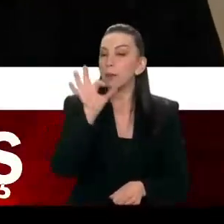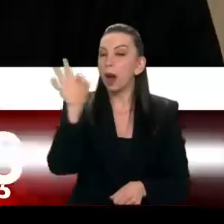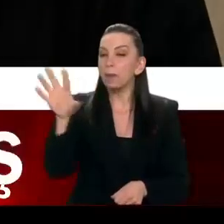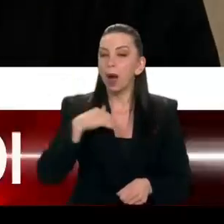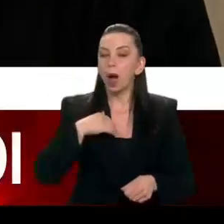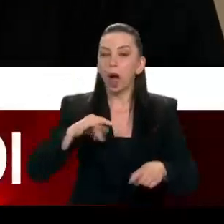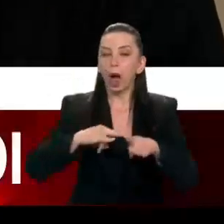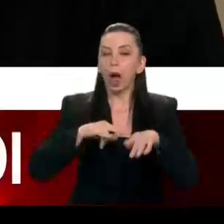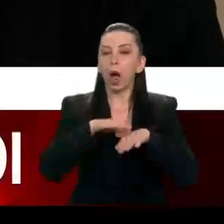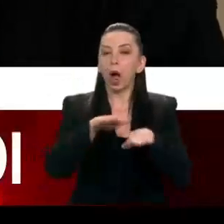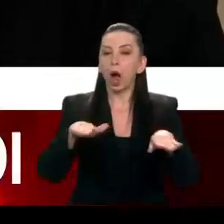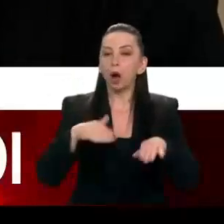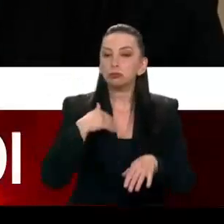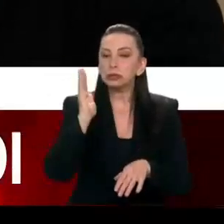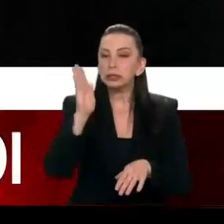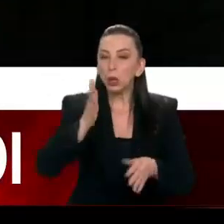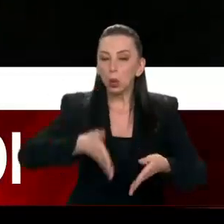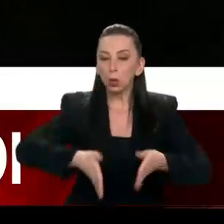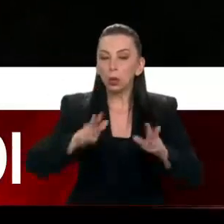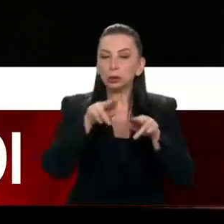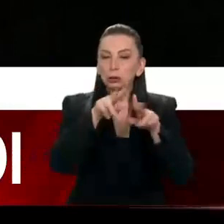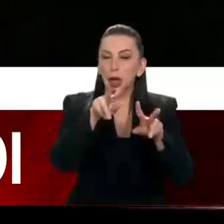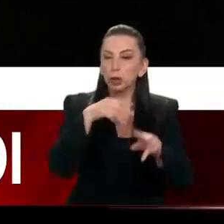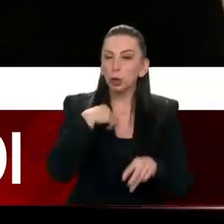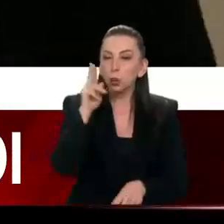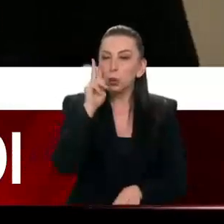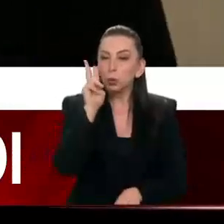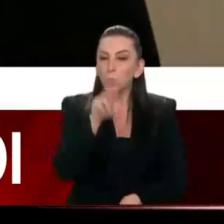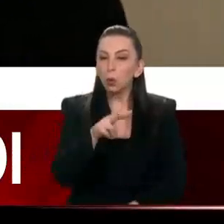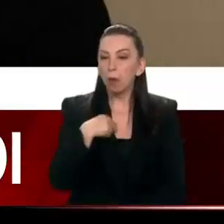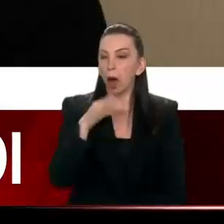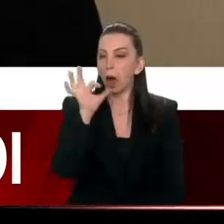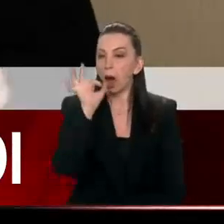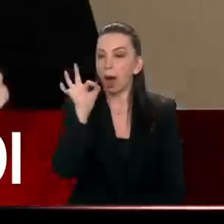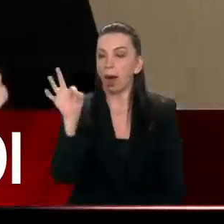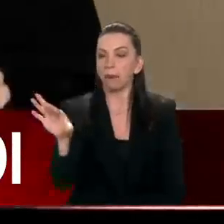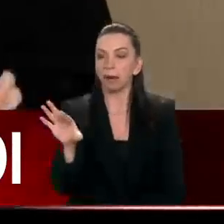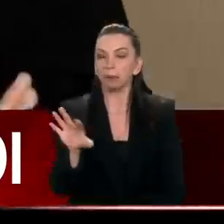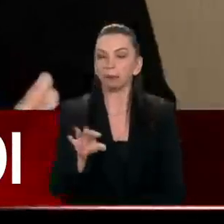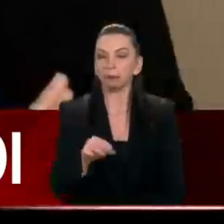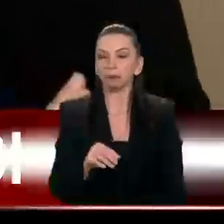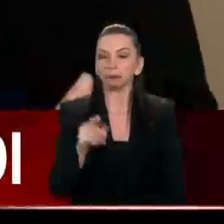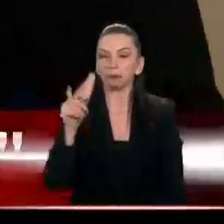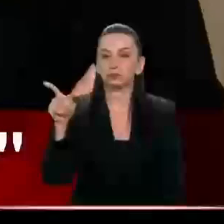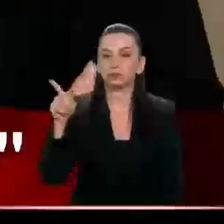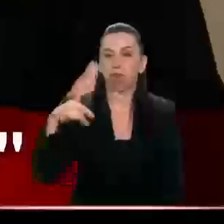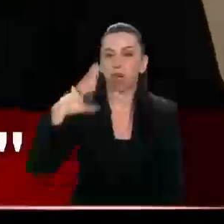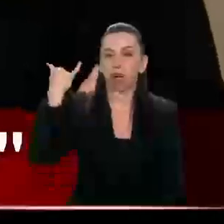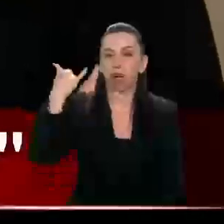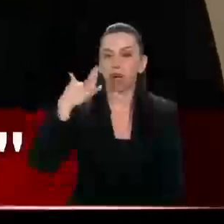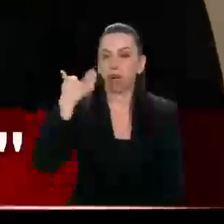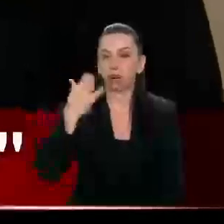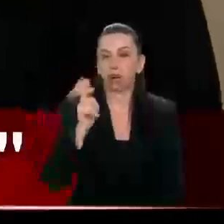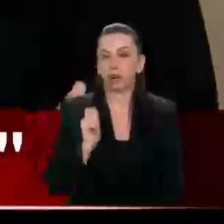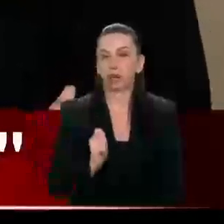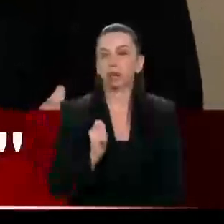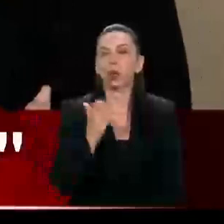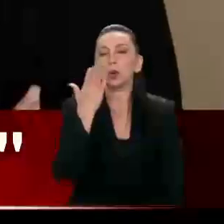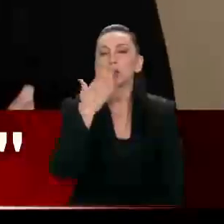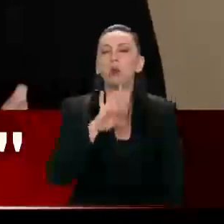yürüdüğüm koridorun çatladığını gördüm. Bence dedim temel kayıyor dedim. Böyle alay eder gibi güldü. Yok ya Zeki